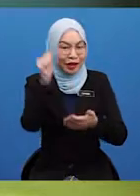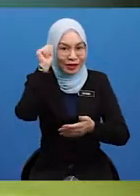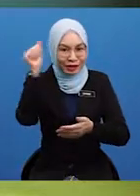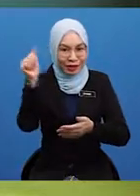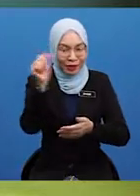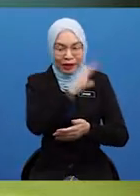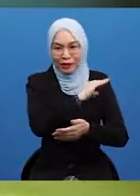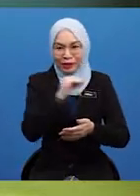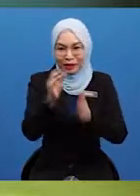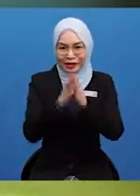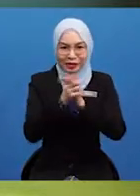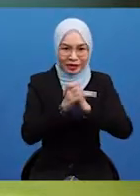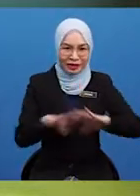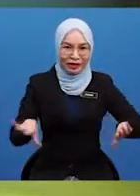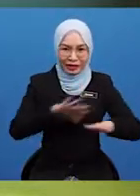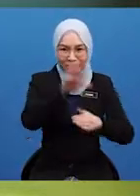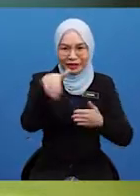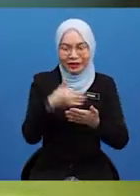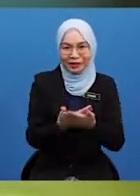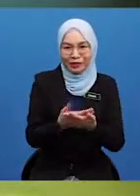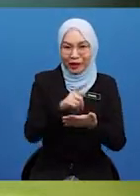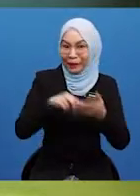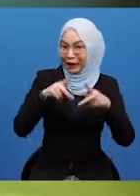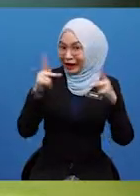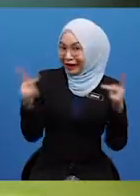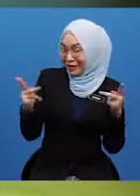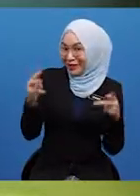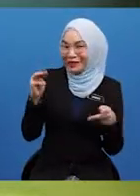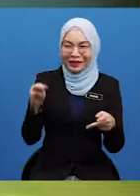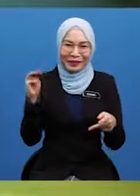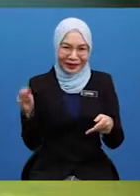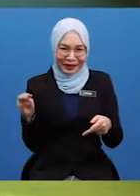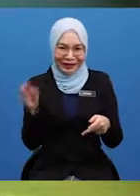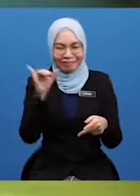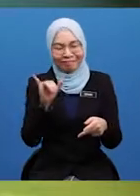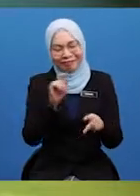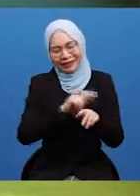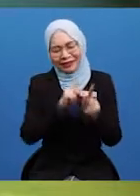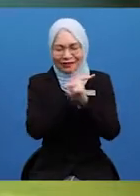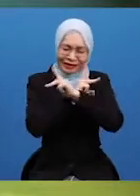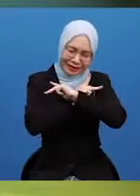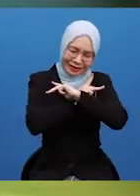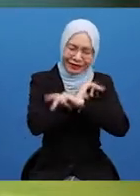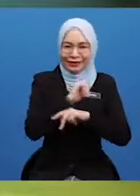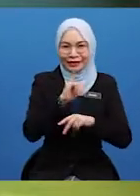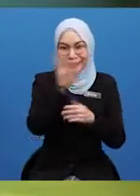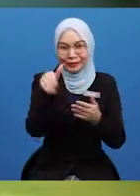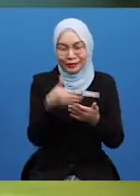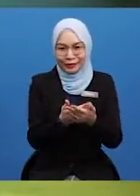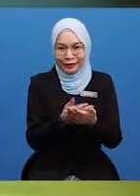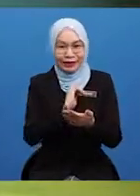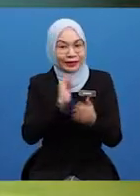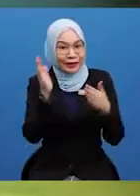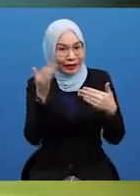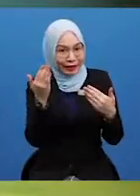dan salam sejahtera Semua apel Kakbah memori yang dikasihi sekalian cegah